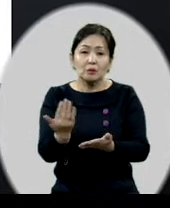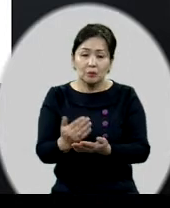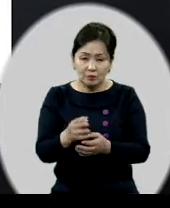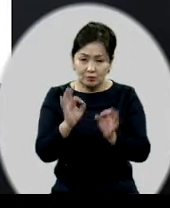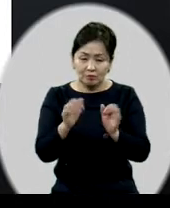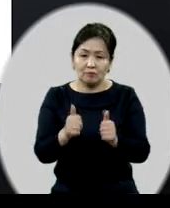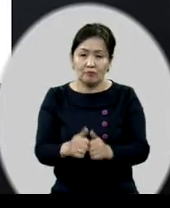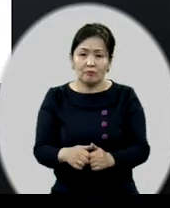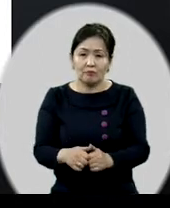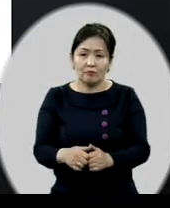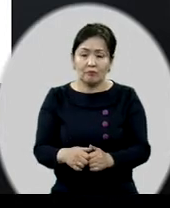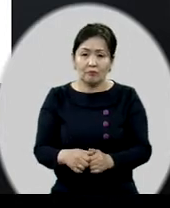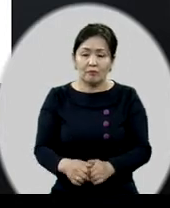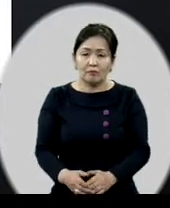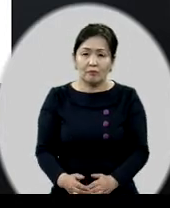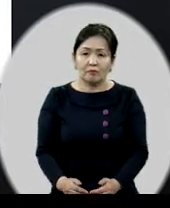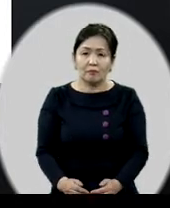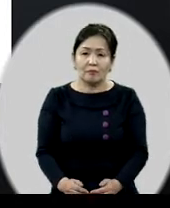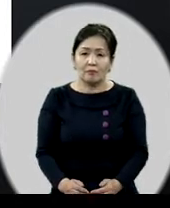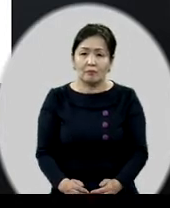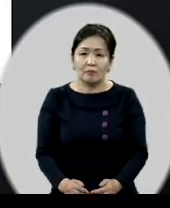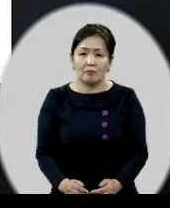Сайн байна. Дэлгэснээсээ холдороо хөтөөдөө.